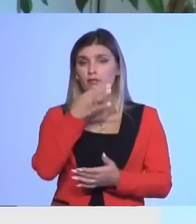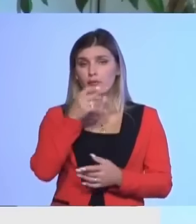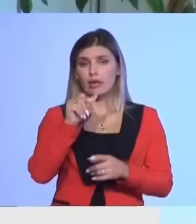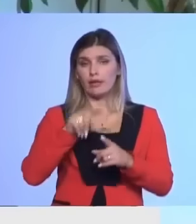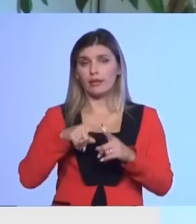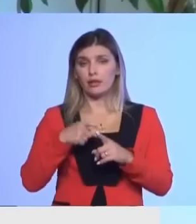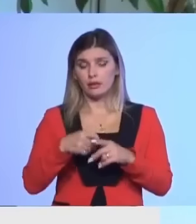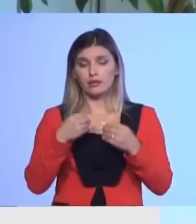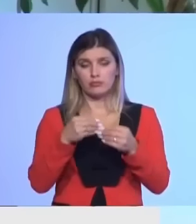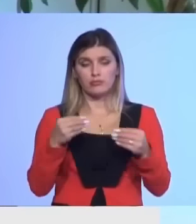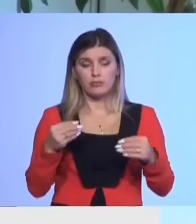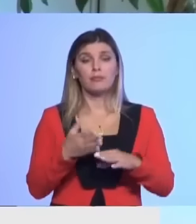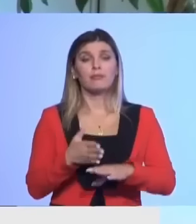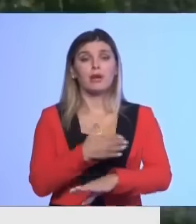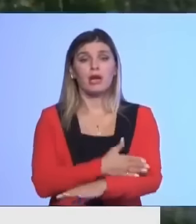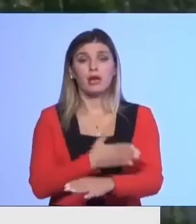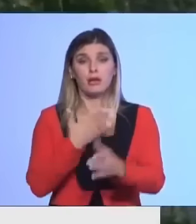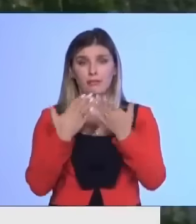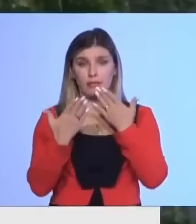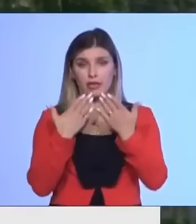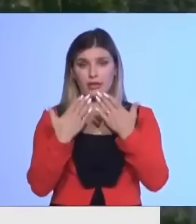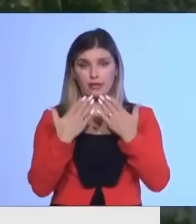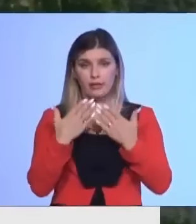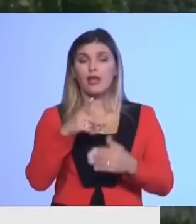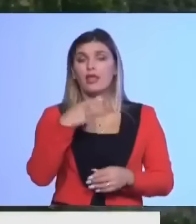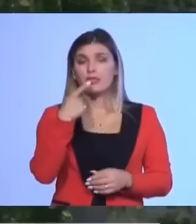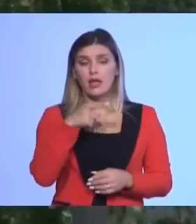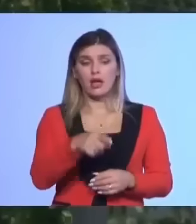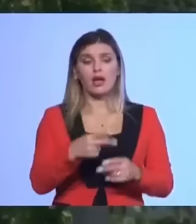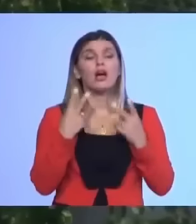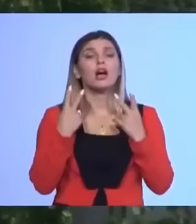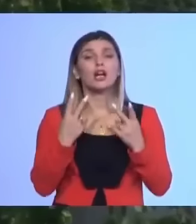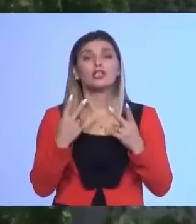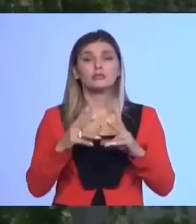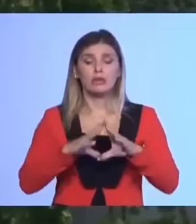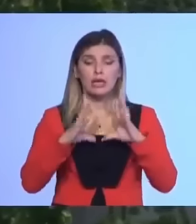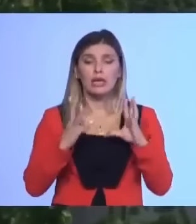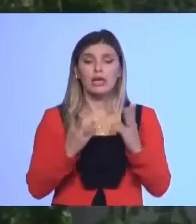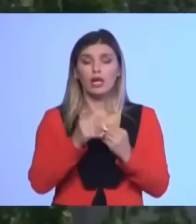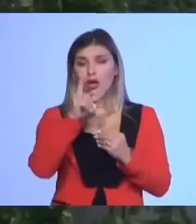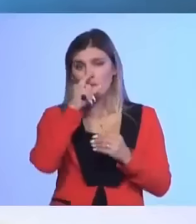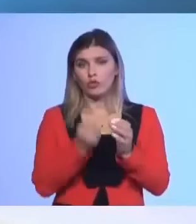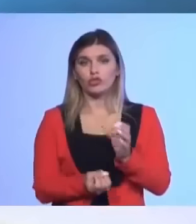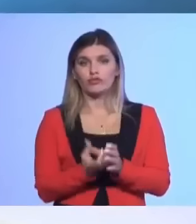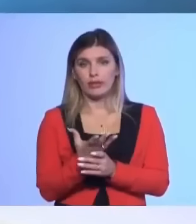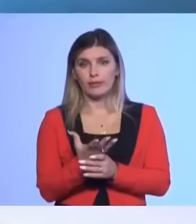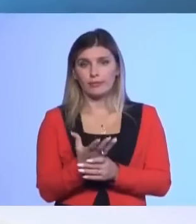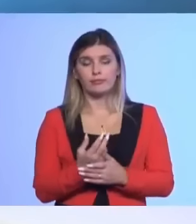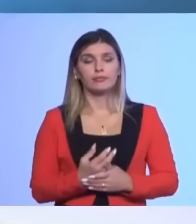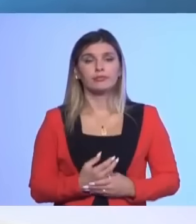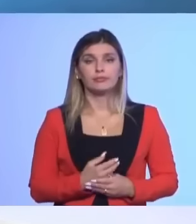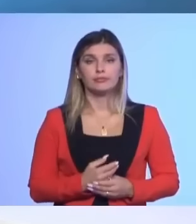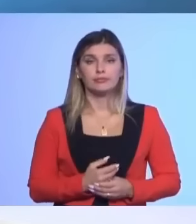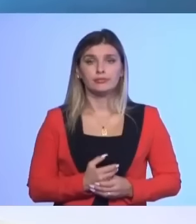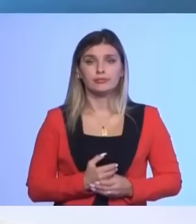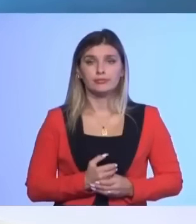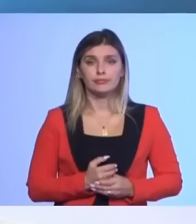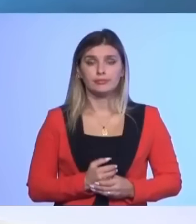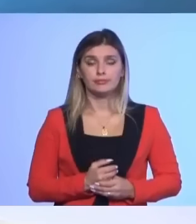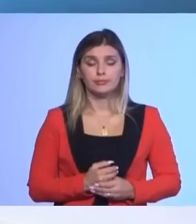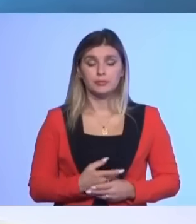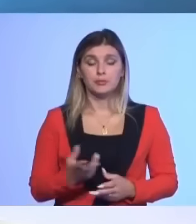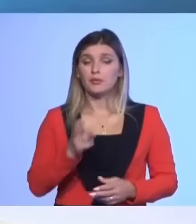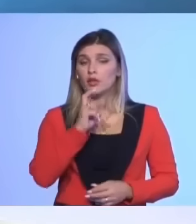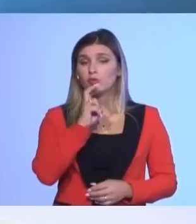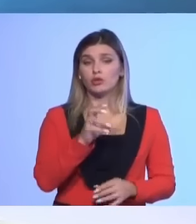RTK-n parambajtjes së seancës se ky dokument i jep një drejtim zhvillimit të gjithë komunës. Në mungesë të një